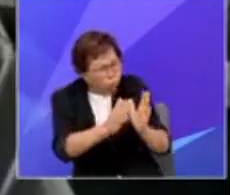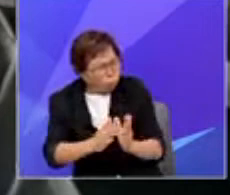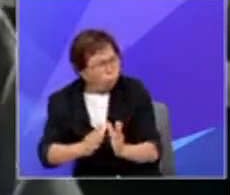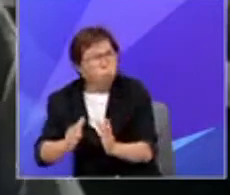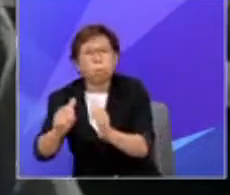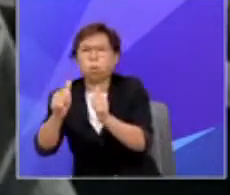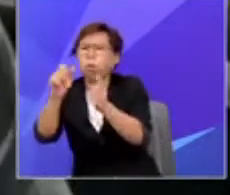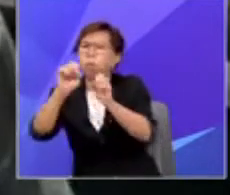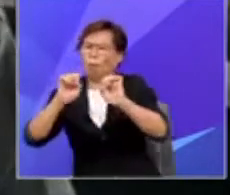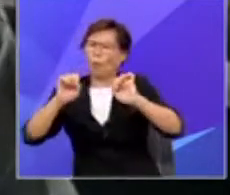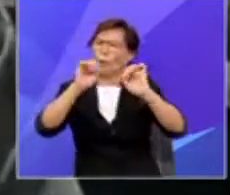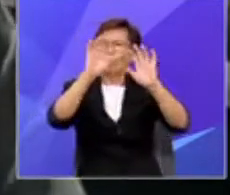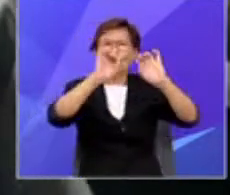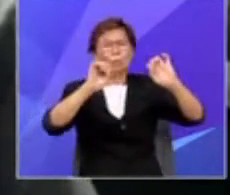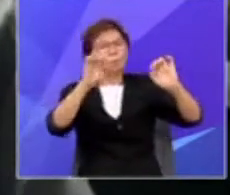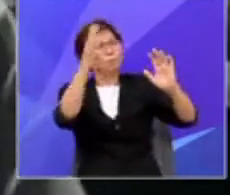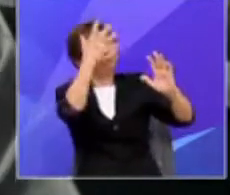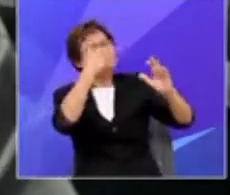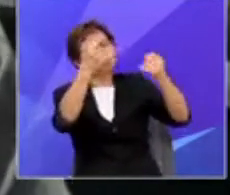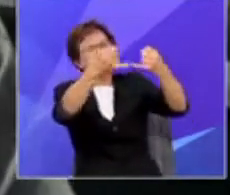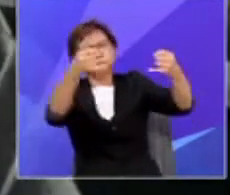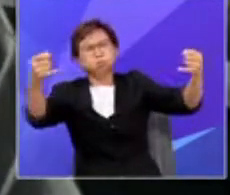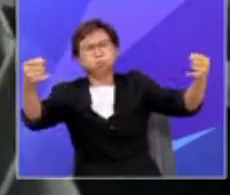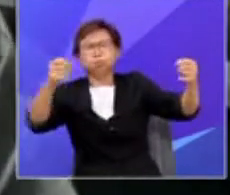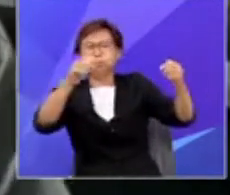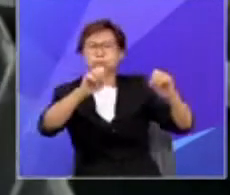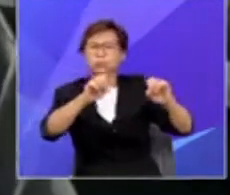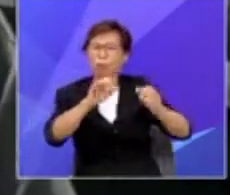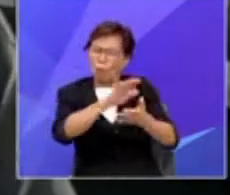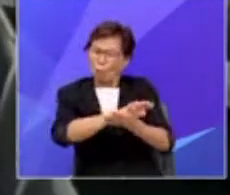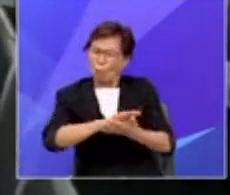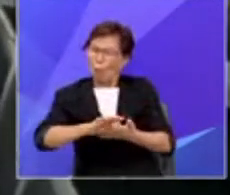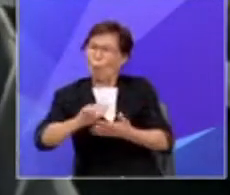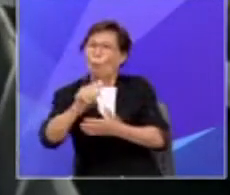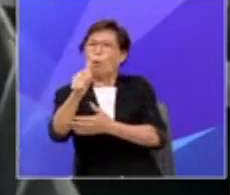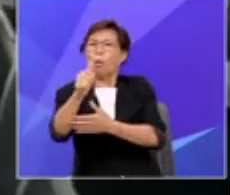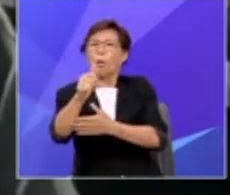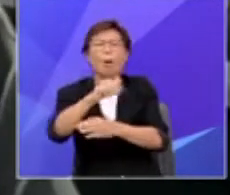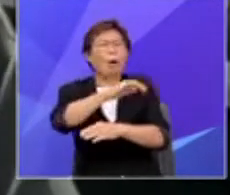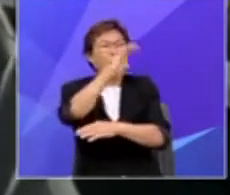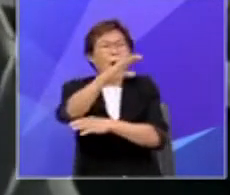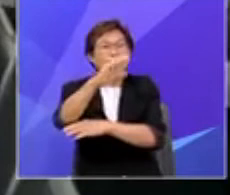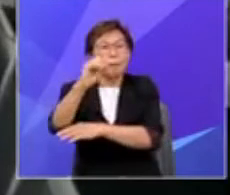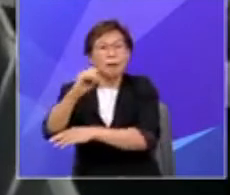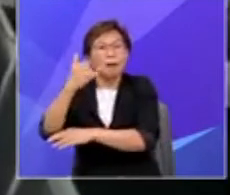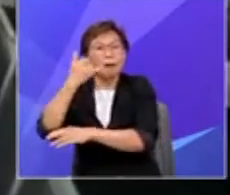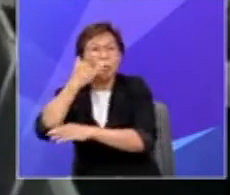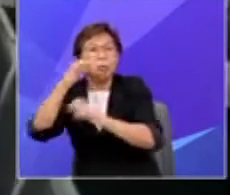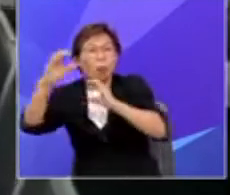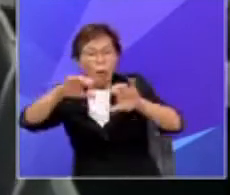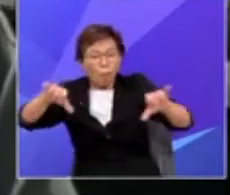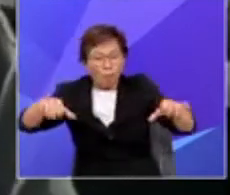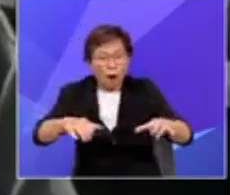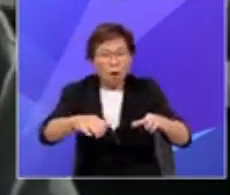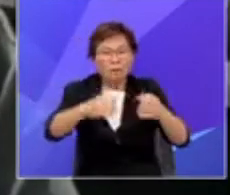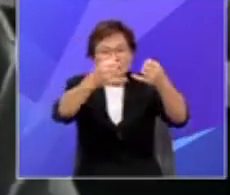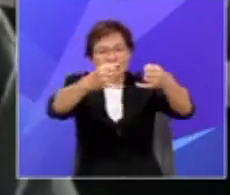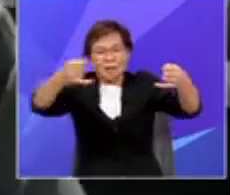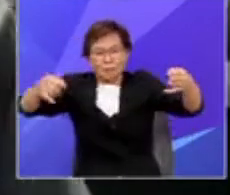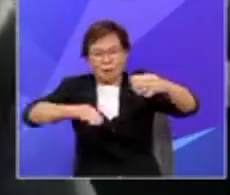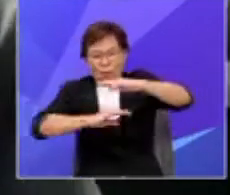kita Serikat telekomunikasi GetJar muncul di bawah